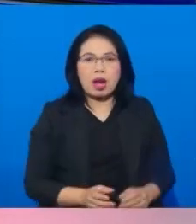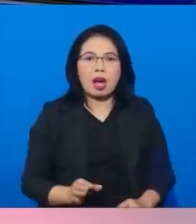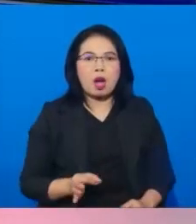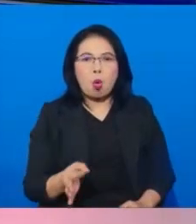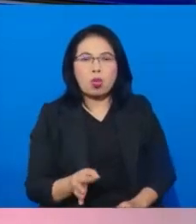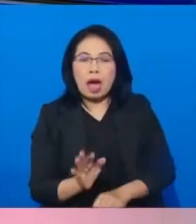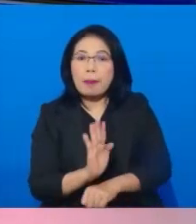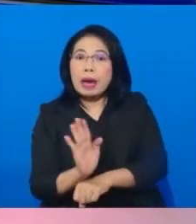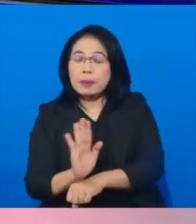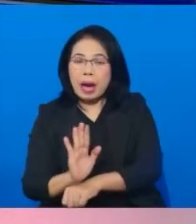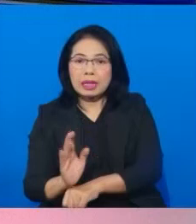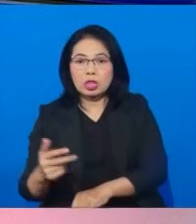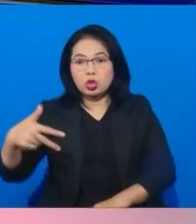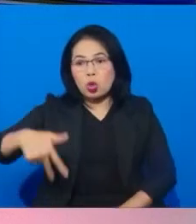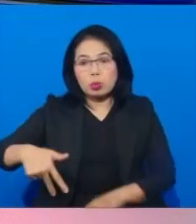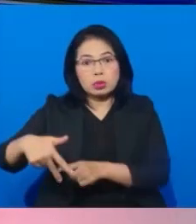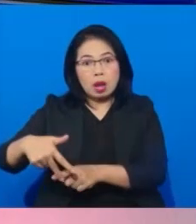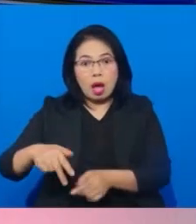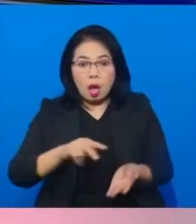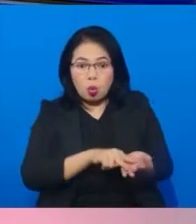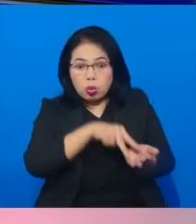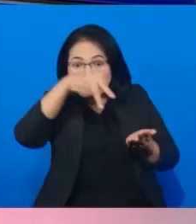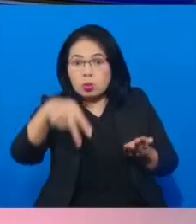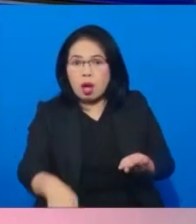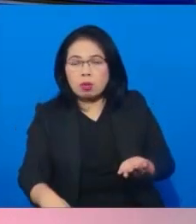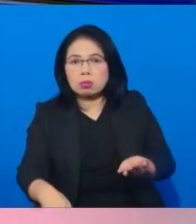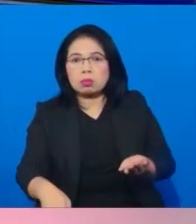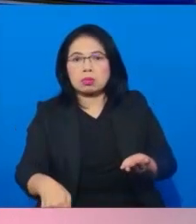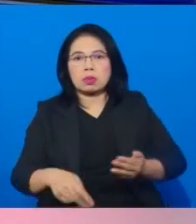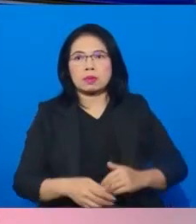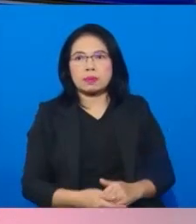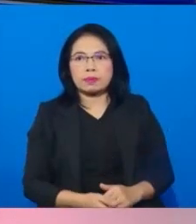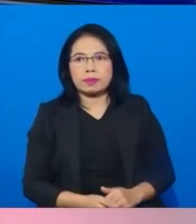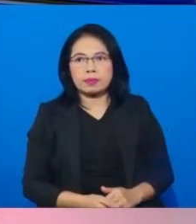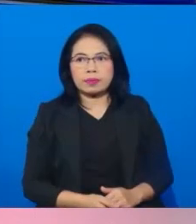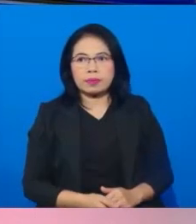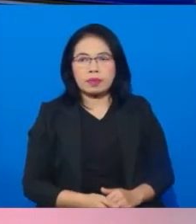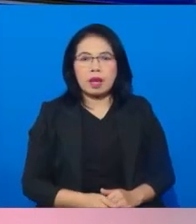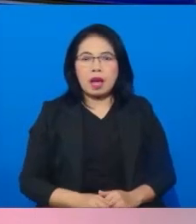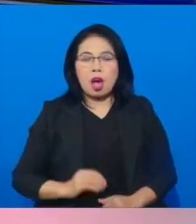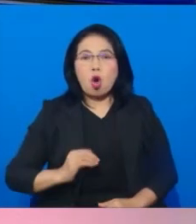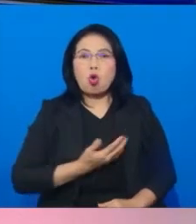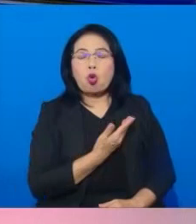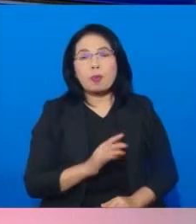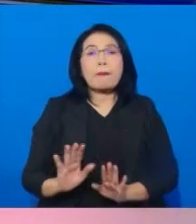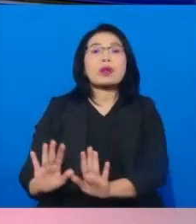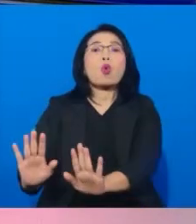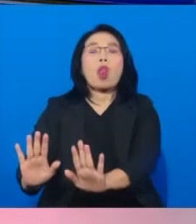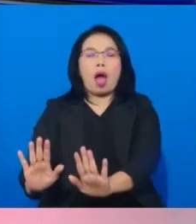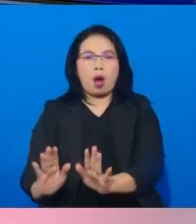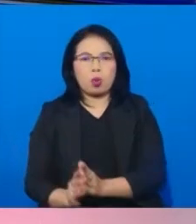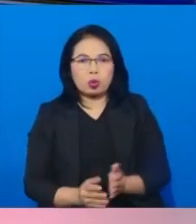Selatan, terjun ke laut. Evakuasi sempat terhambat karena korban sempat menolak untuk dibawa ke darat.